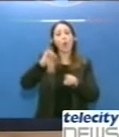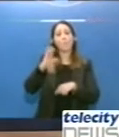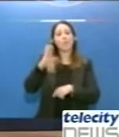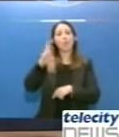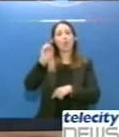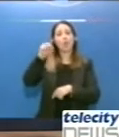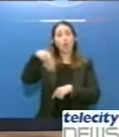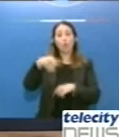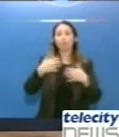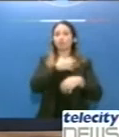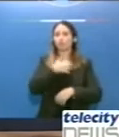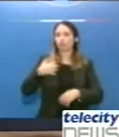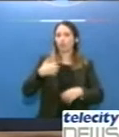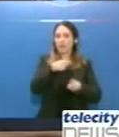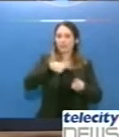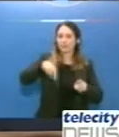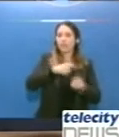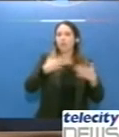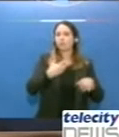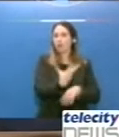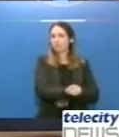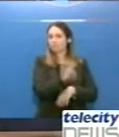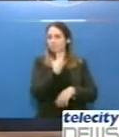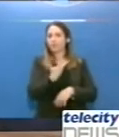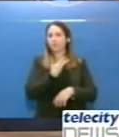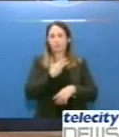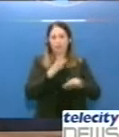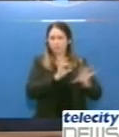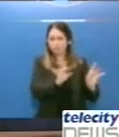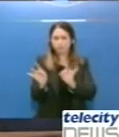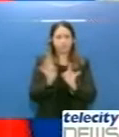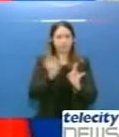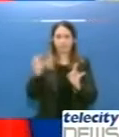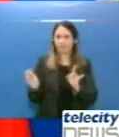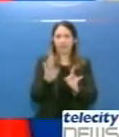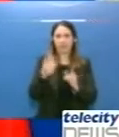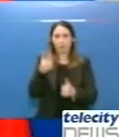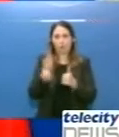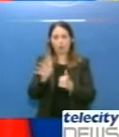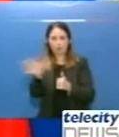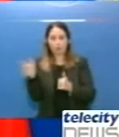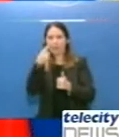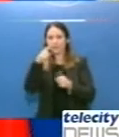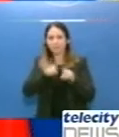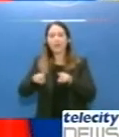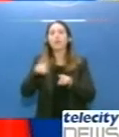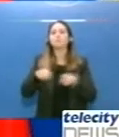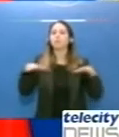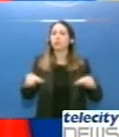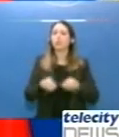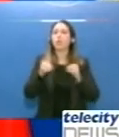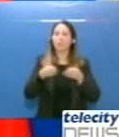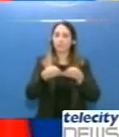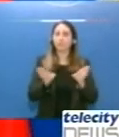al 31 gennaio discoteche chiuse sempre fino al 31 gennaio con 200mila persone che restano di nuovo a casa senza poter